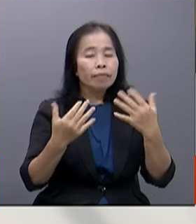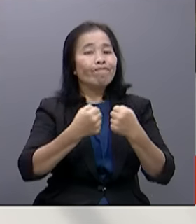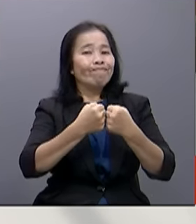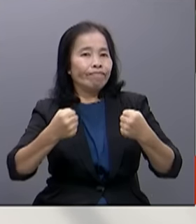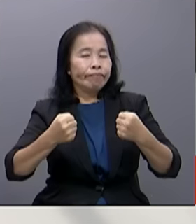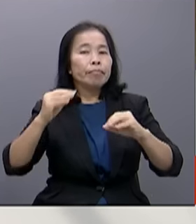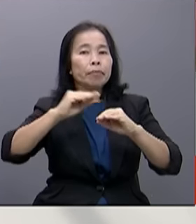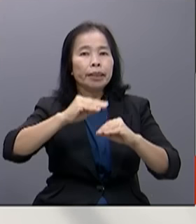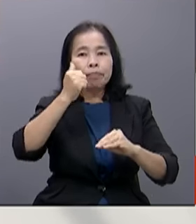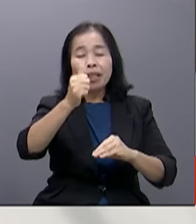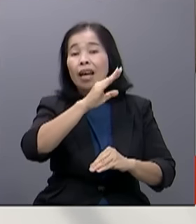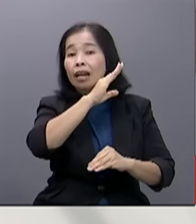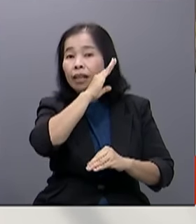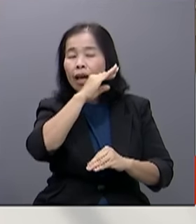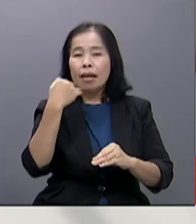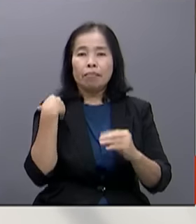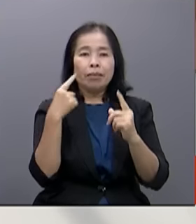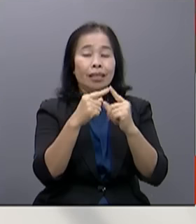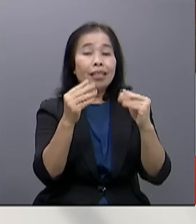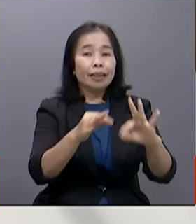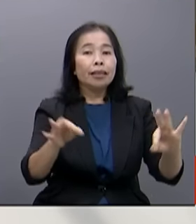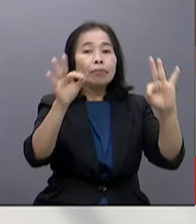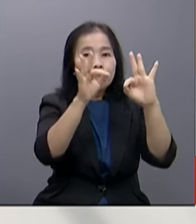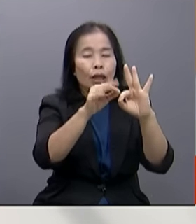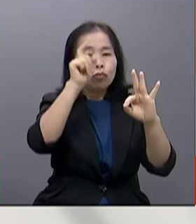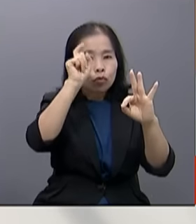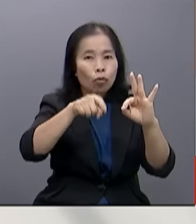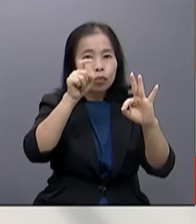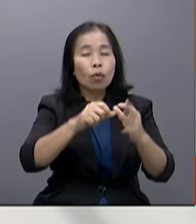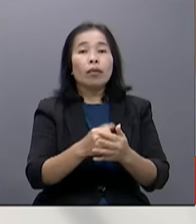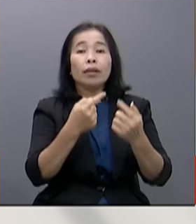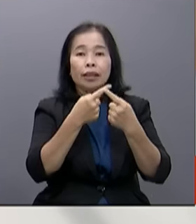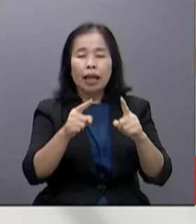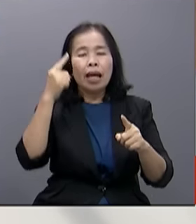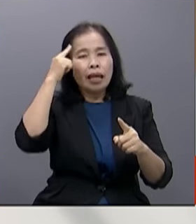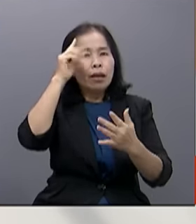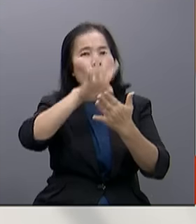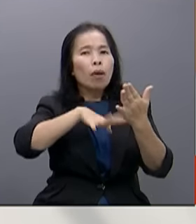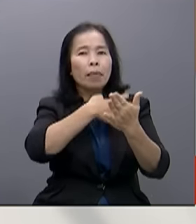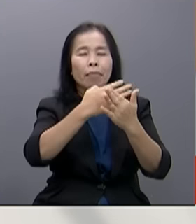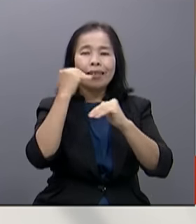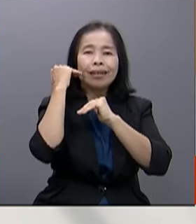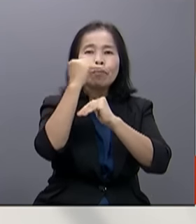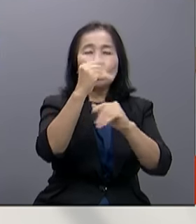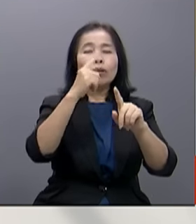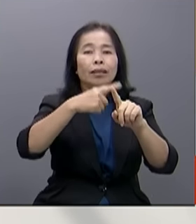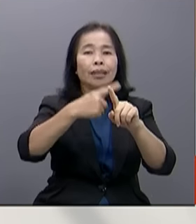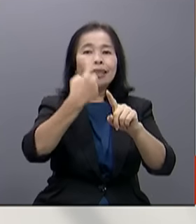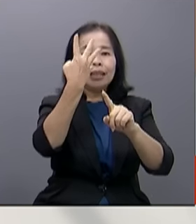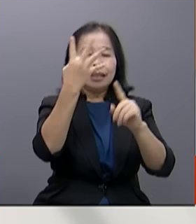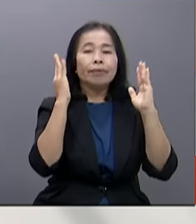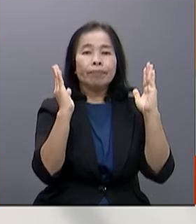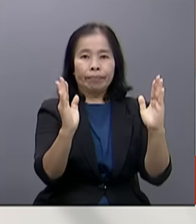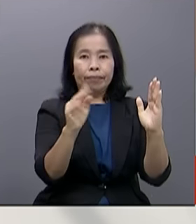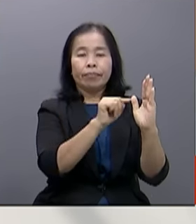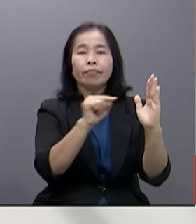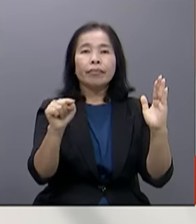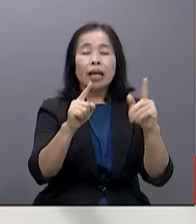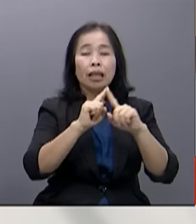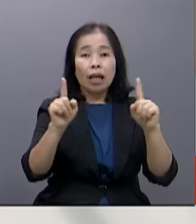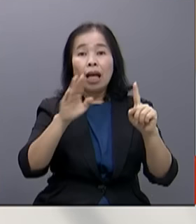งครั้งละ120วันแต่เขาคาดการว่าเรื่องนี้เป็นเรื่องสำคัญแล้วก็เป็นที่สนใจ